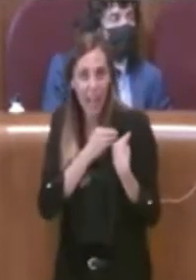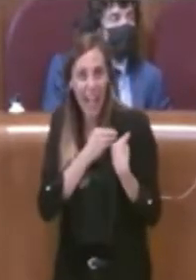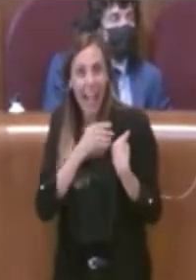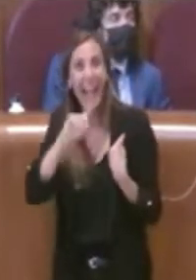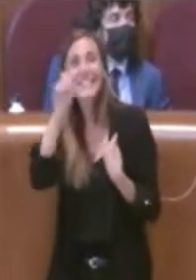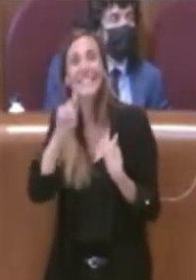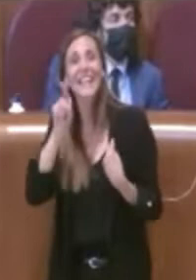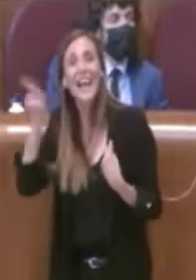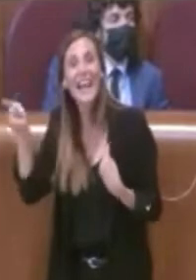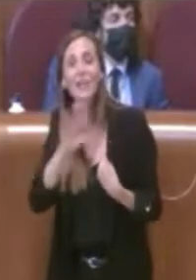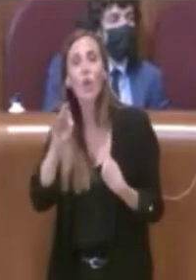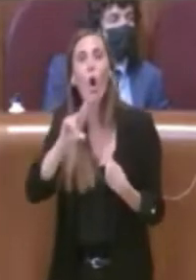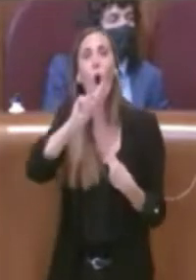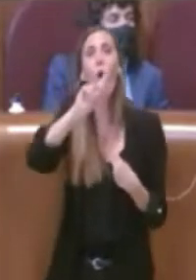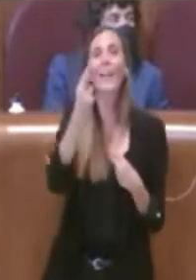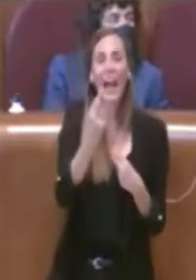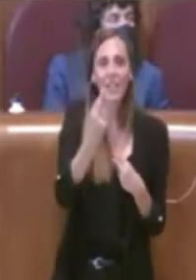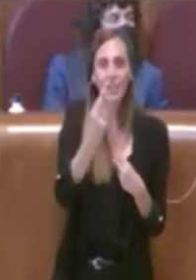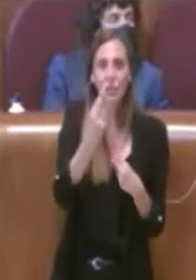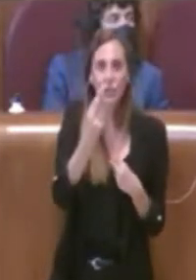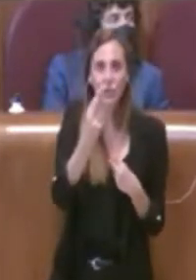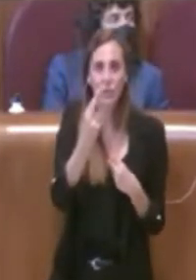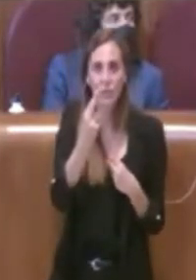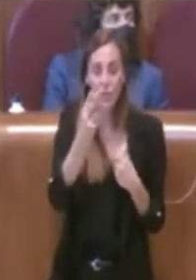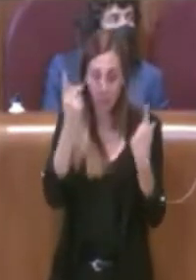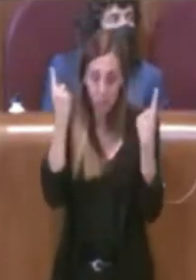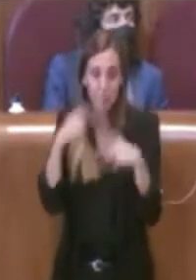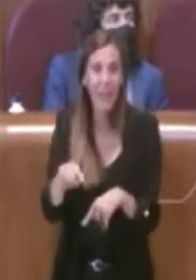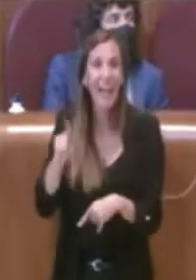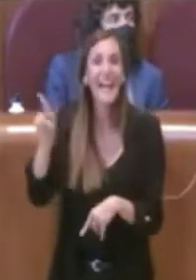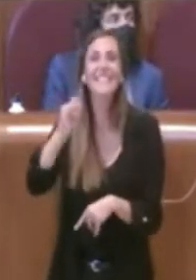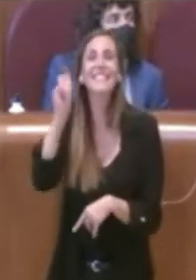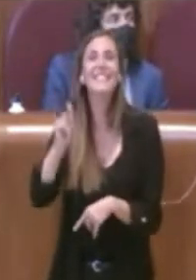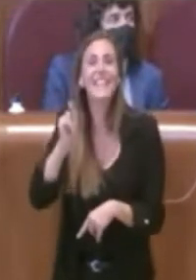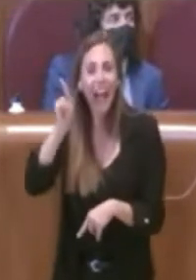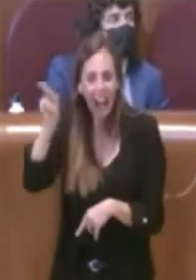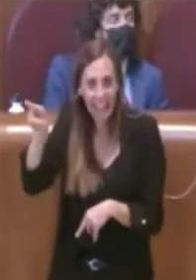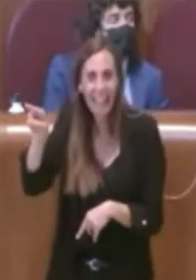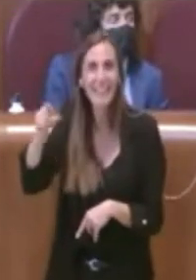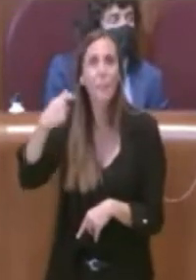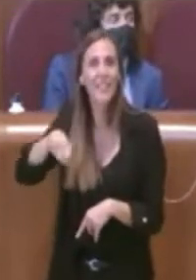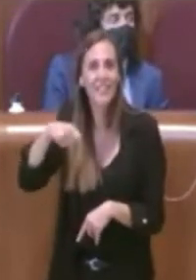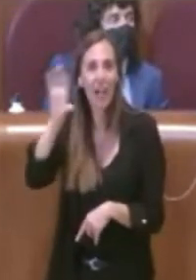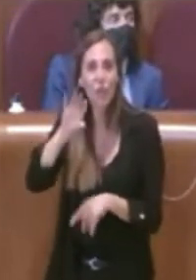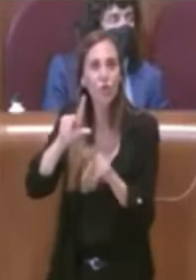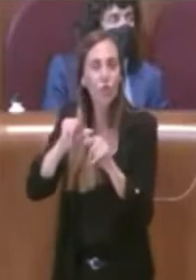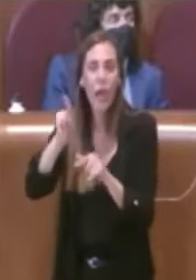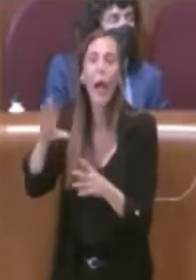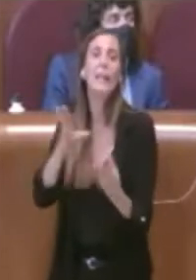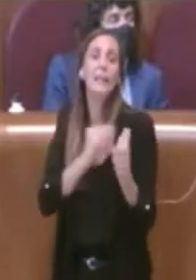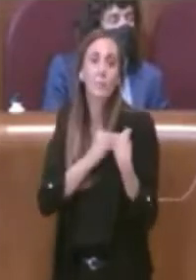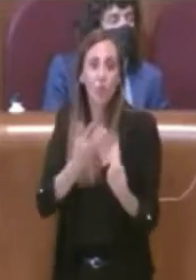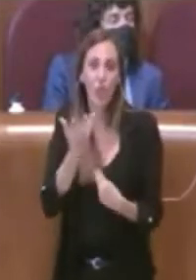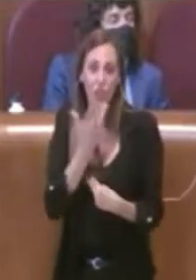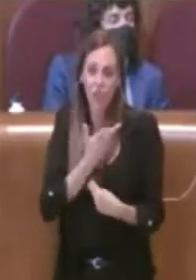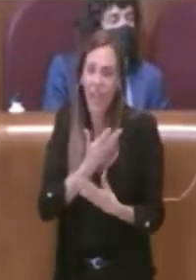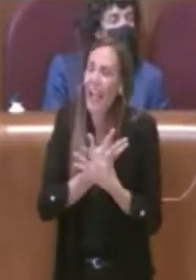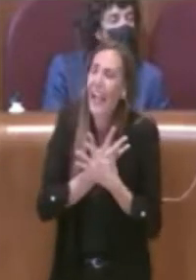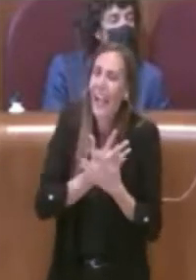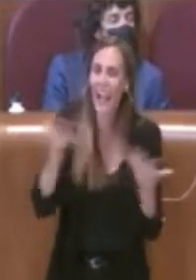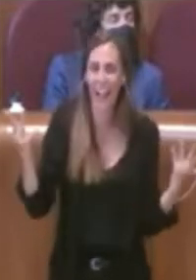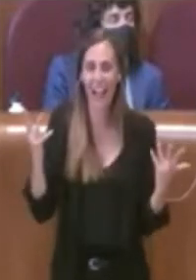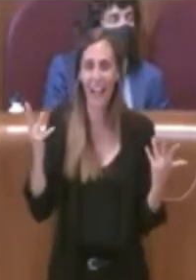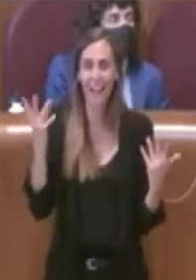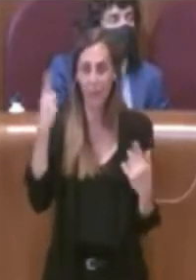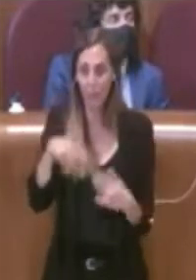della raggi che è responsabile di tutto il mondo su questo zingaretti ha delle responsabilità e sono enormi su